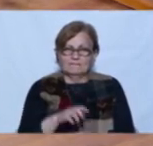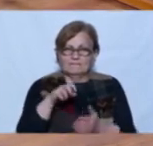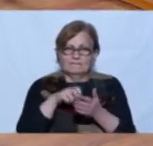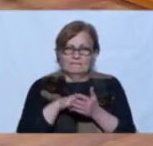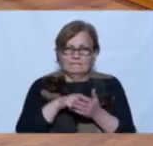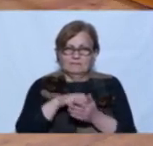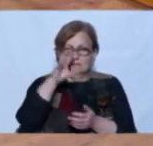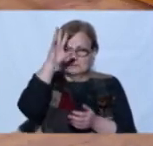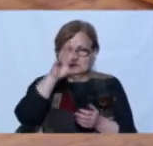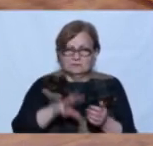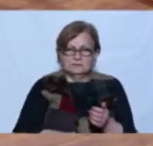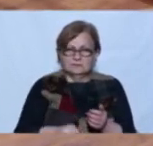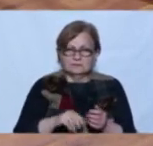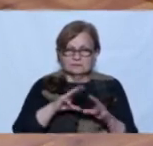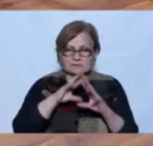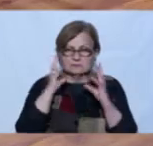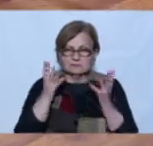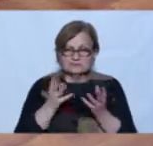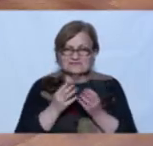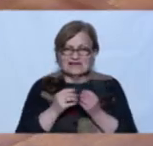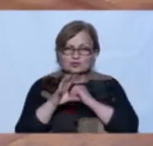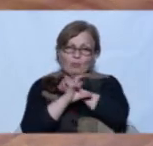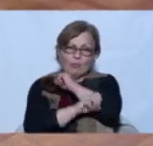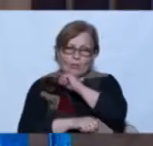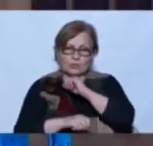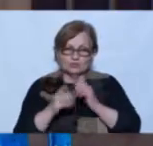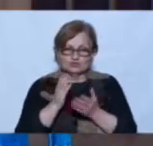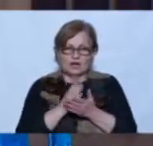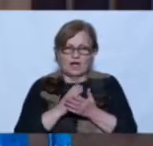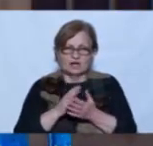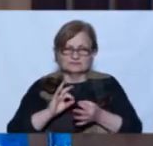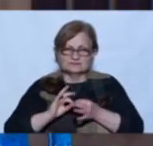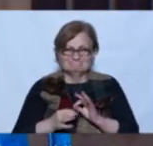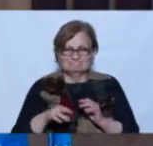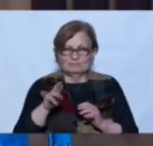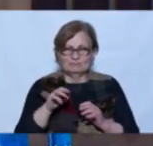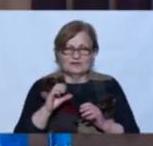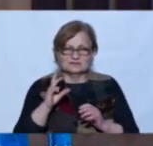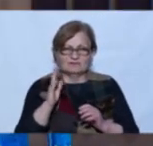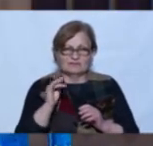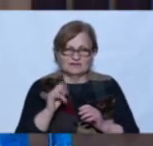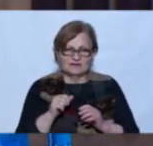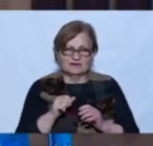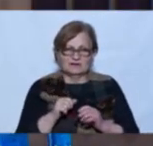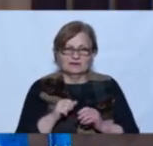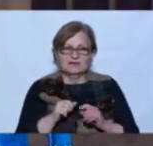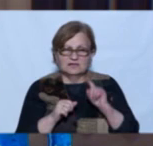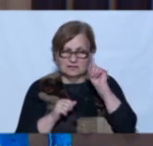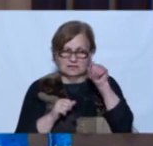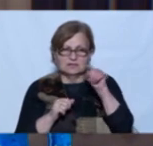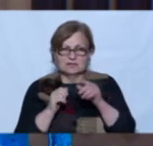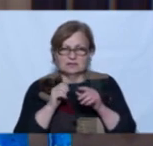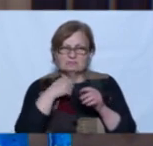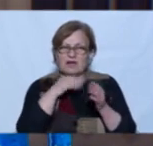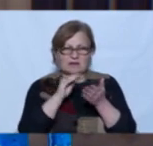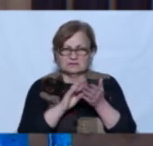ამ პუბლიცისტურ წერილს აქვს საერთო დასკვნა, ახლა აქ აღარც იყო მიზანშეწონილი, იმიტომ რომ სხვა თემებსაც